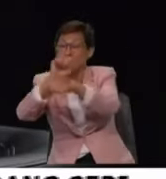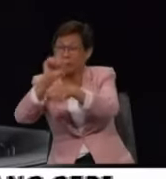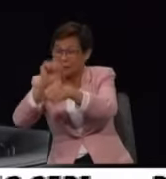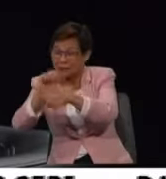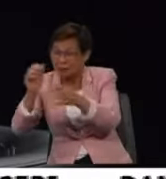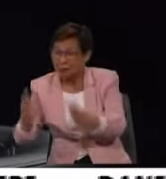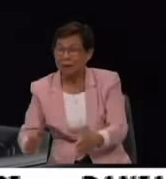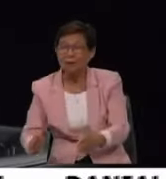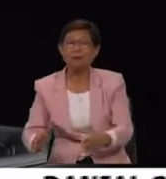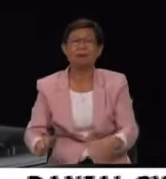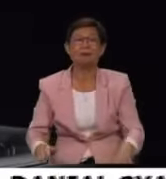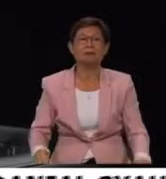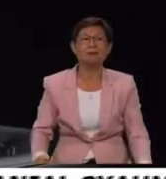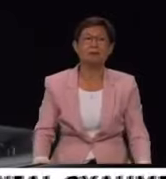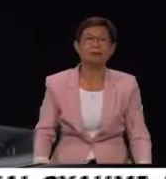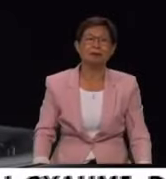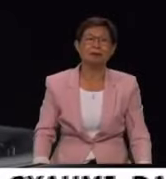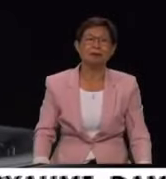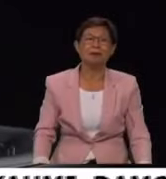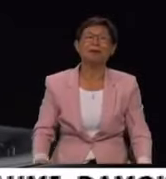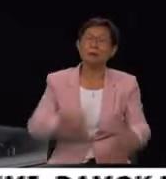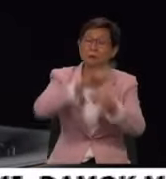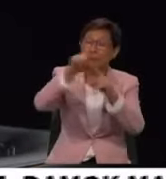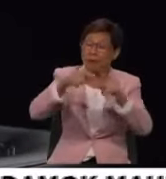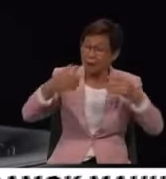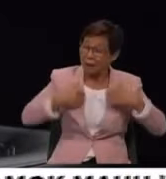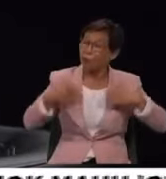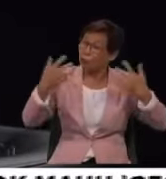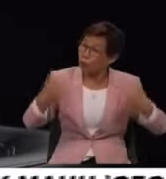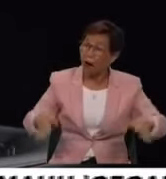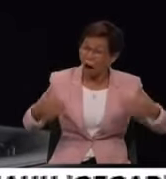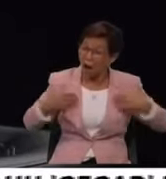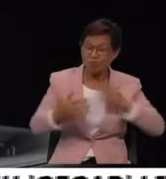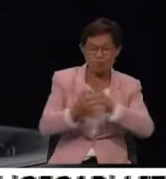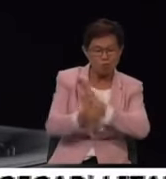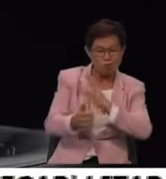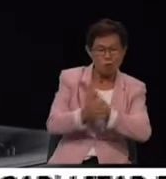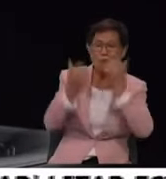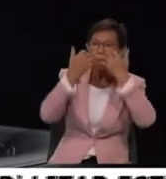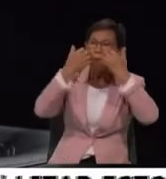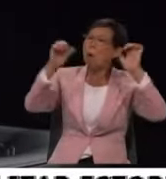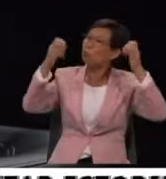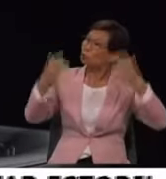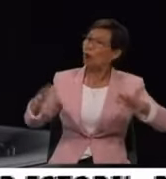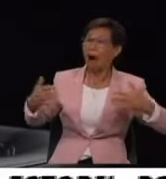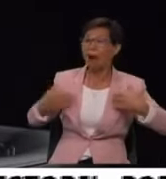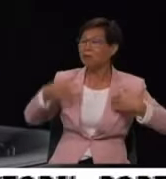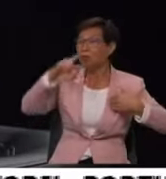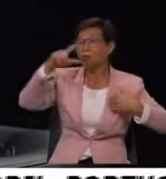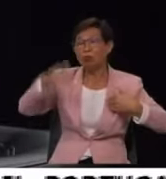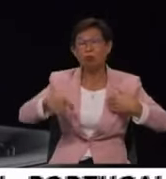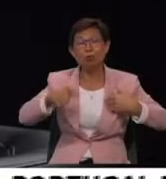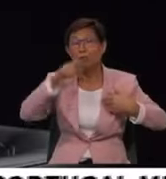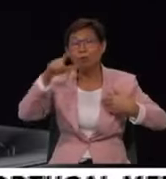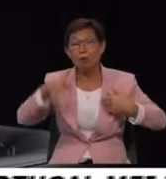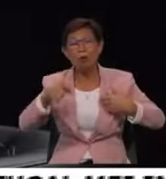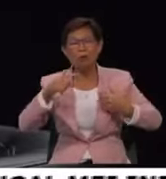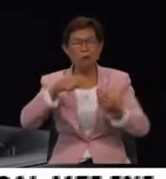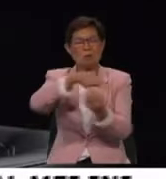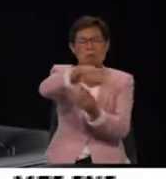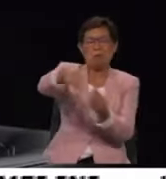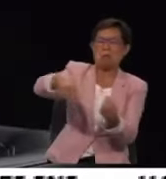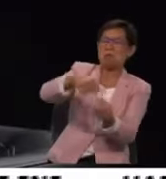pekerjaan tanpa sempadan. Dan apabila kita ada kemahiran, kita tak perlu lihat sempadan ataupun persekitaran